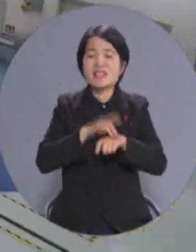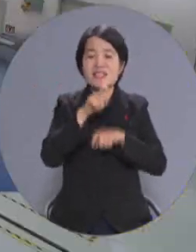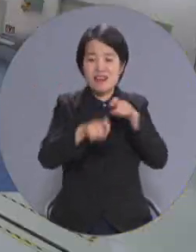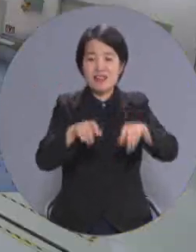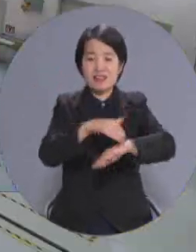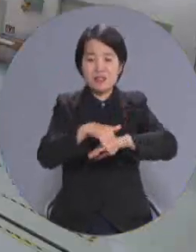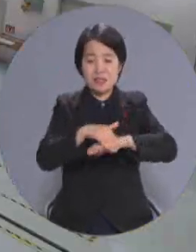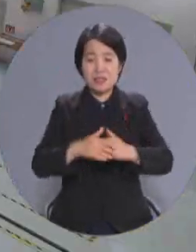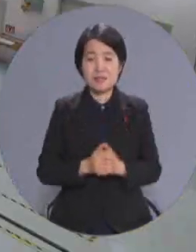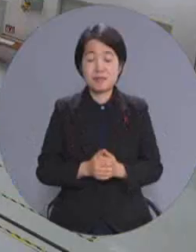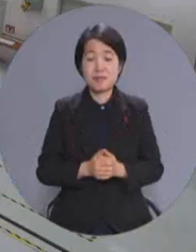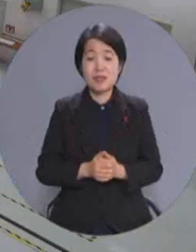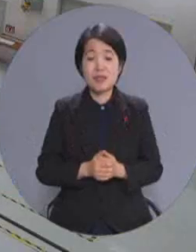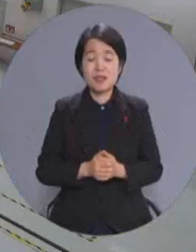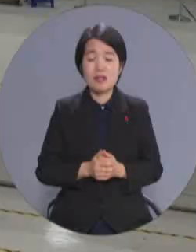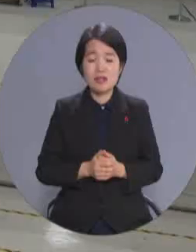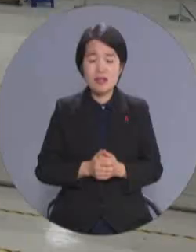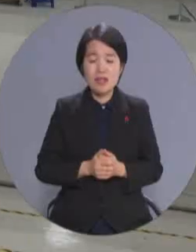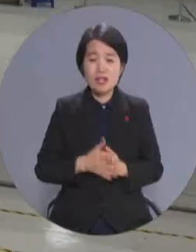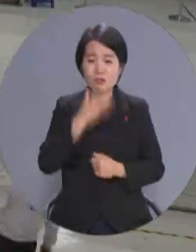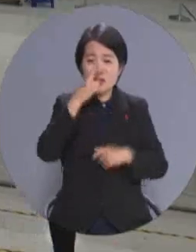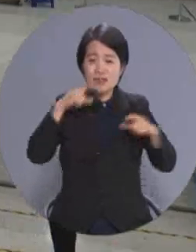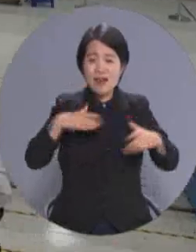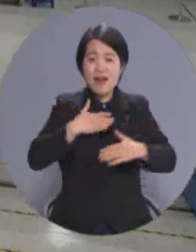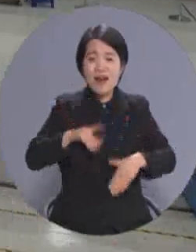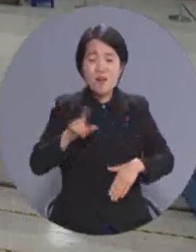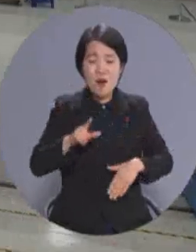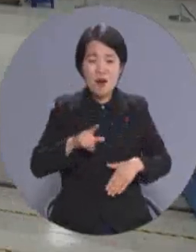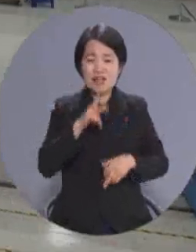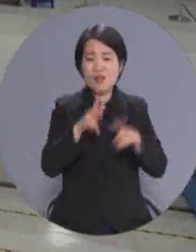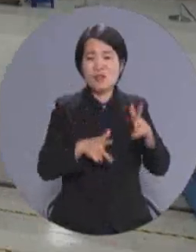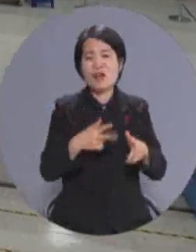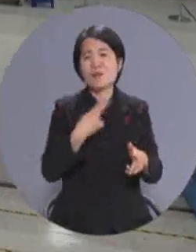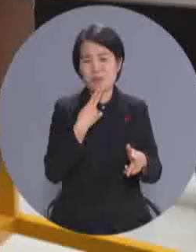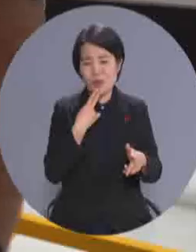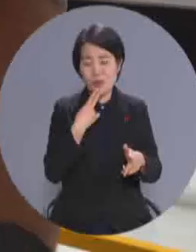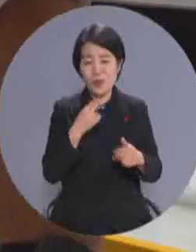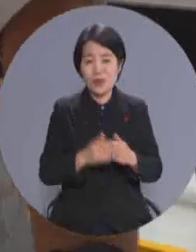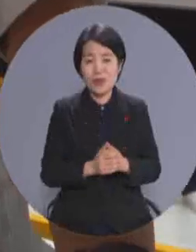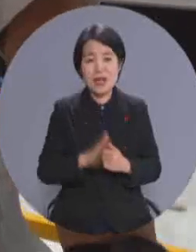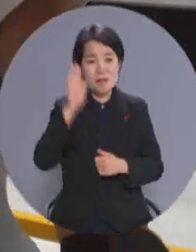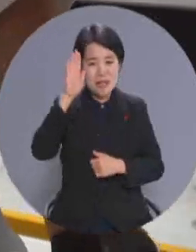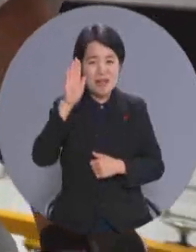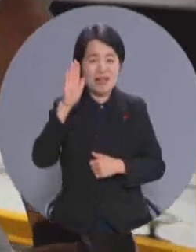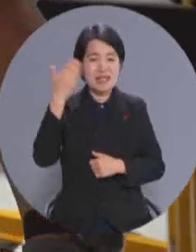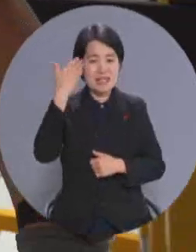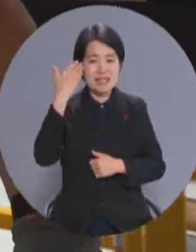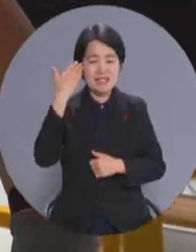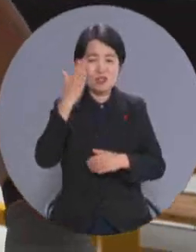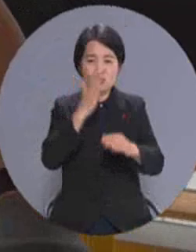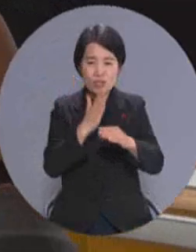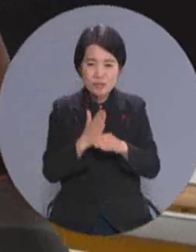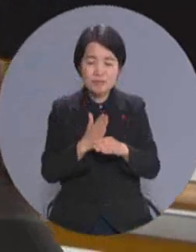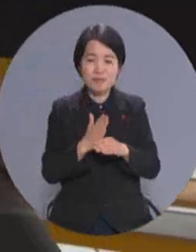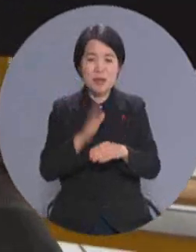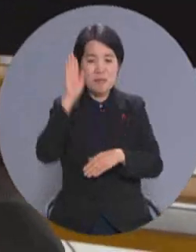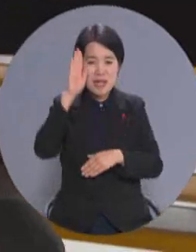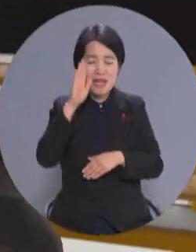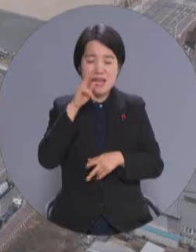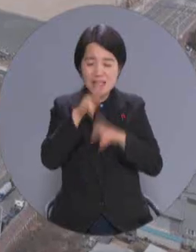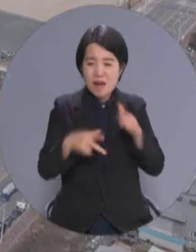생각입니다. 시는 취약한 지역 산업 생태계 새로운 성장 동력이 될 지식 집약형 미래 산업도 적극